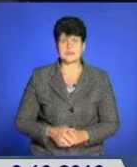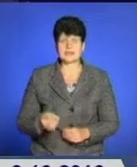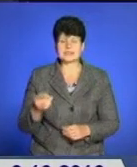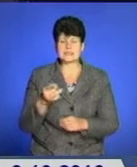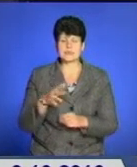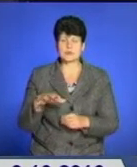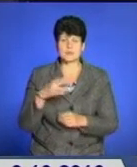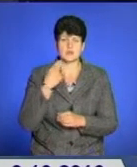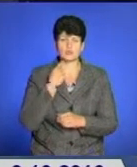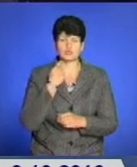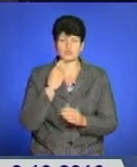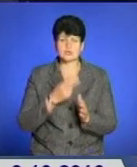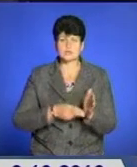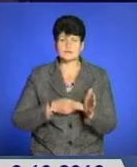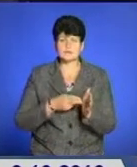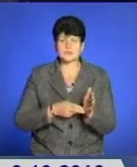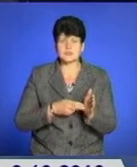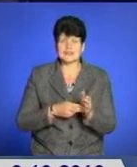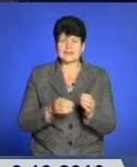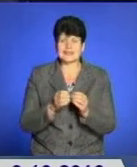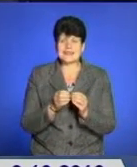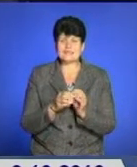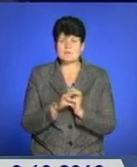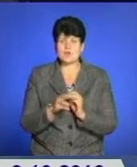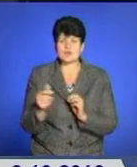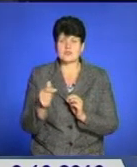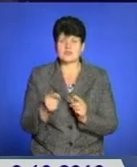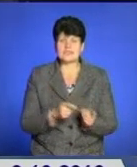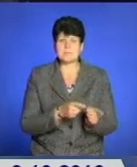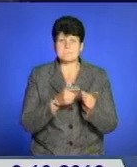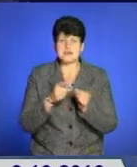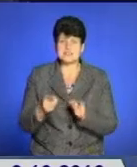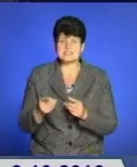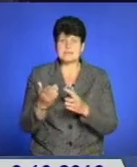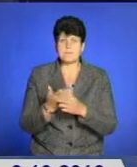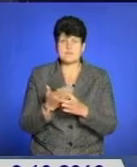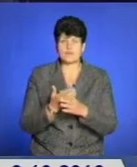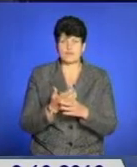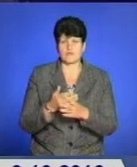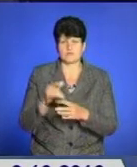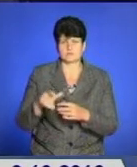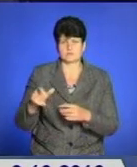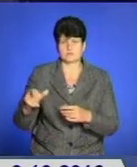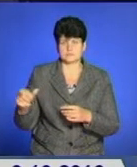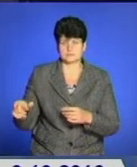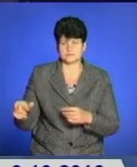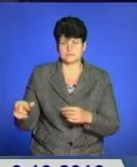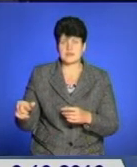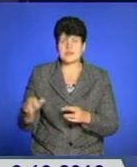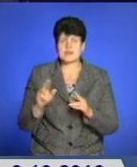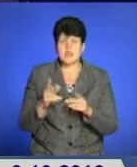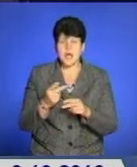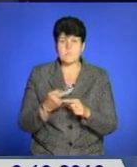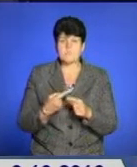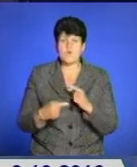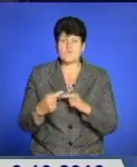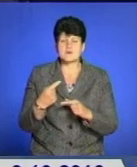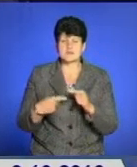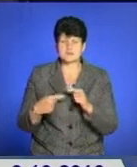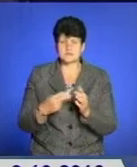Тернопільщина боргує «Укрзалізниці» майже 10 мільйонів гривень за перевезення пільгових категорій населення. Як повертатимуть